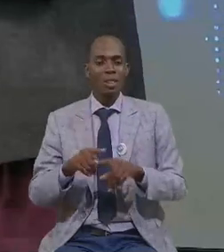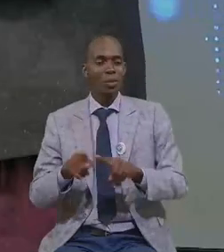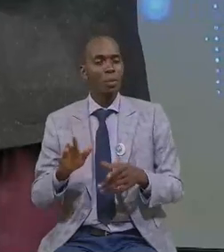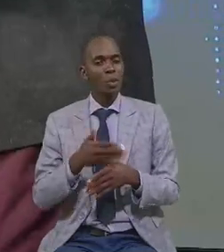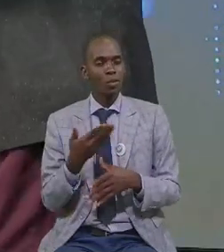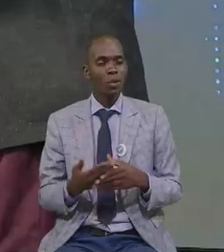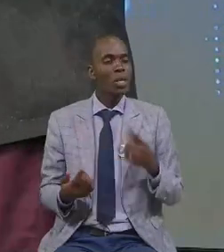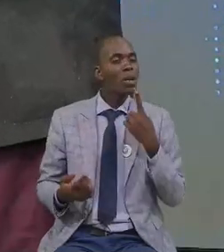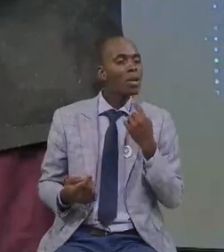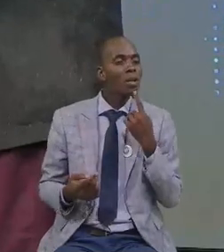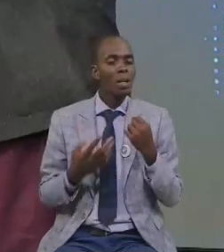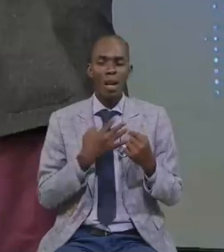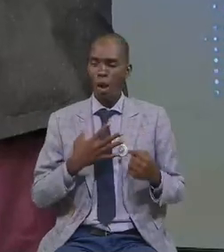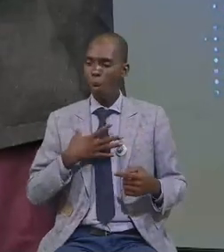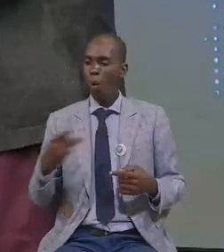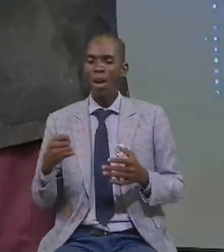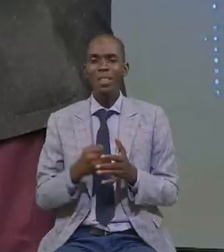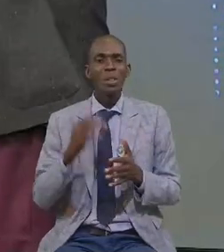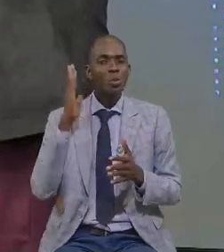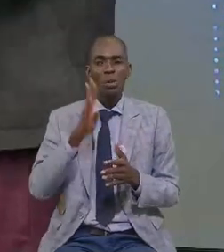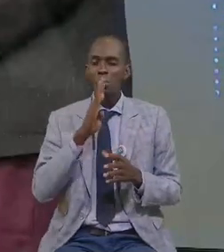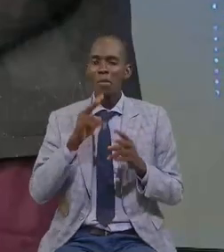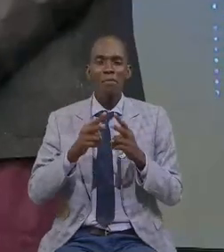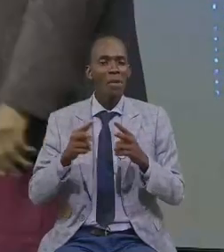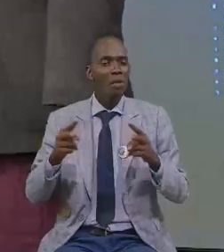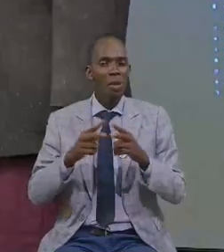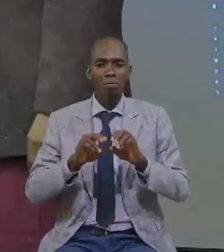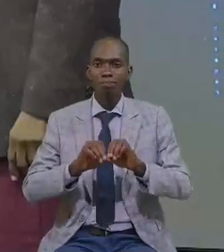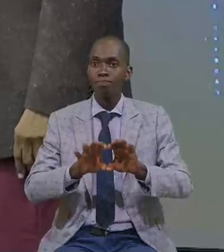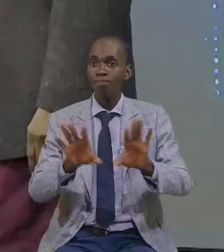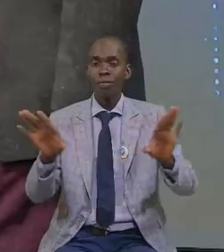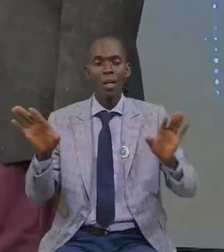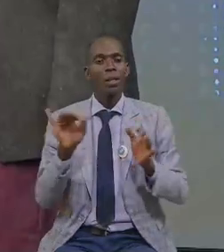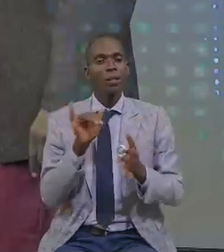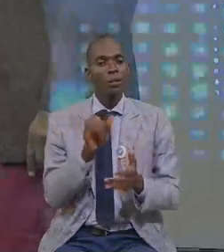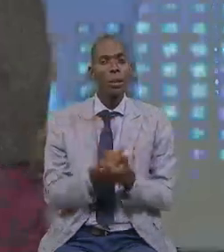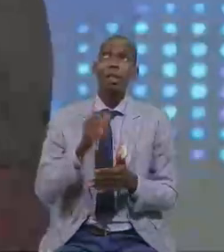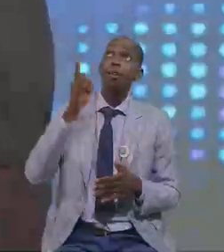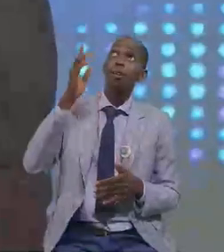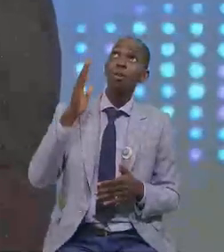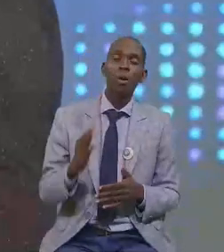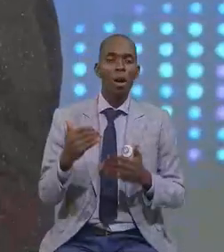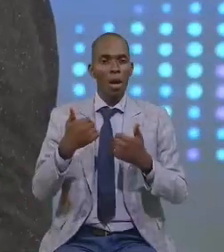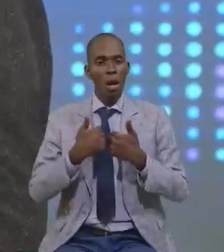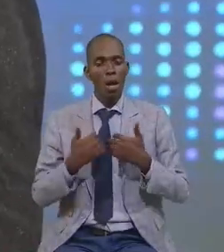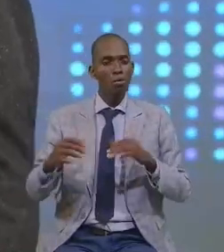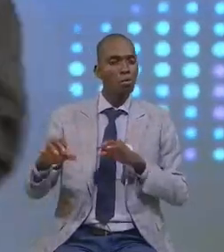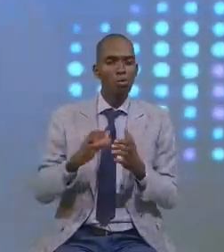rouge et le blanc. Et ce doit être très clair et net. Que Dieu a